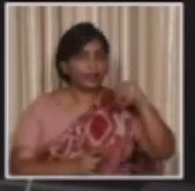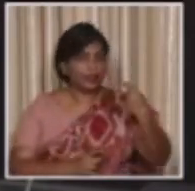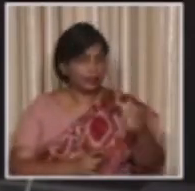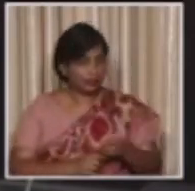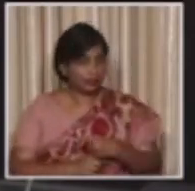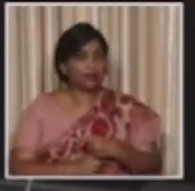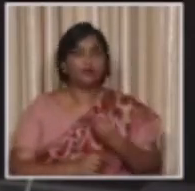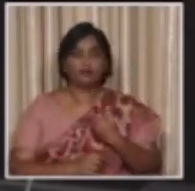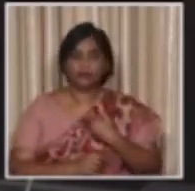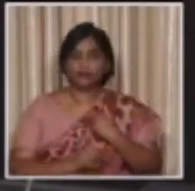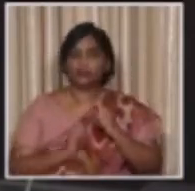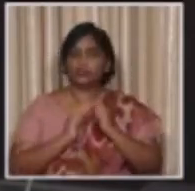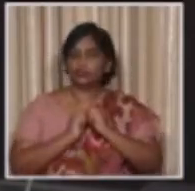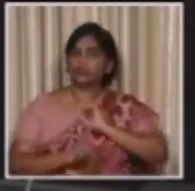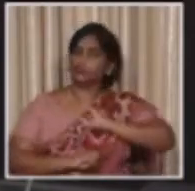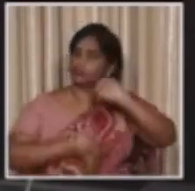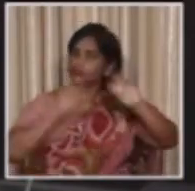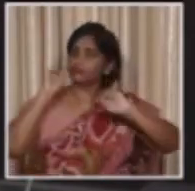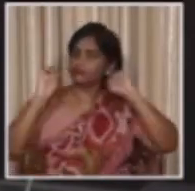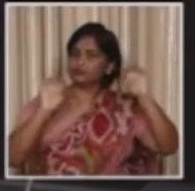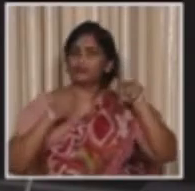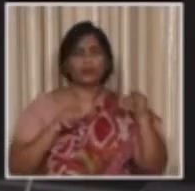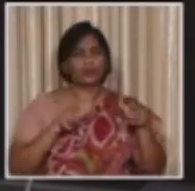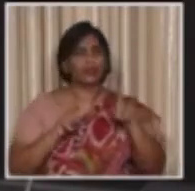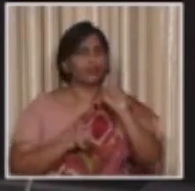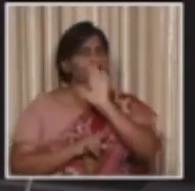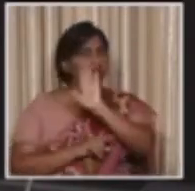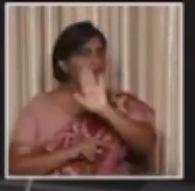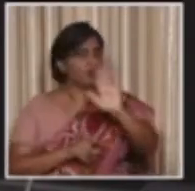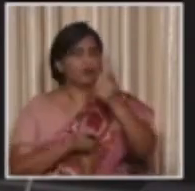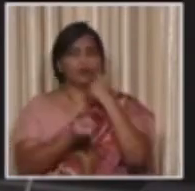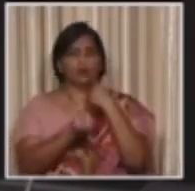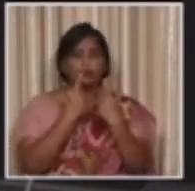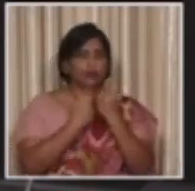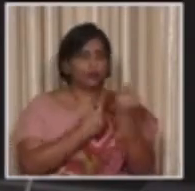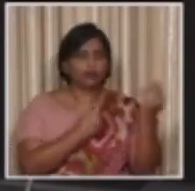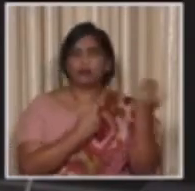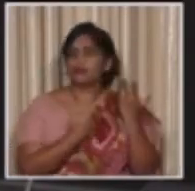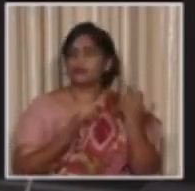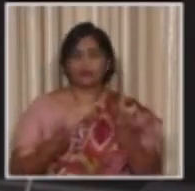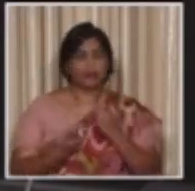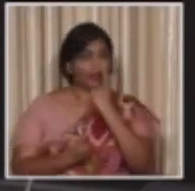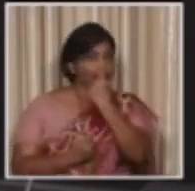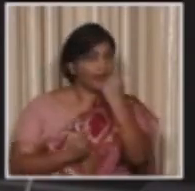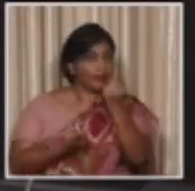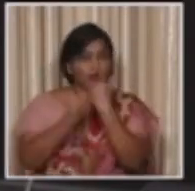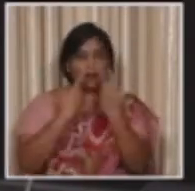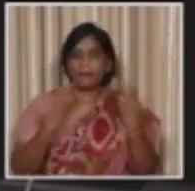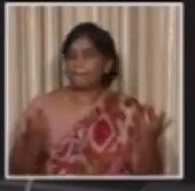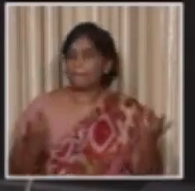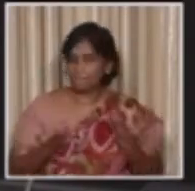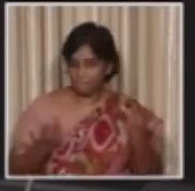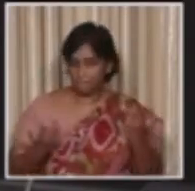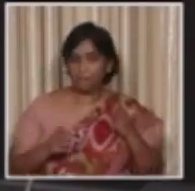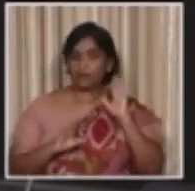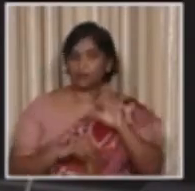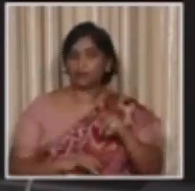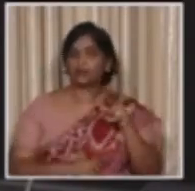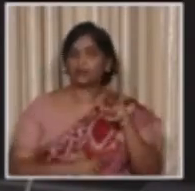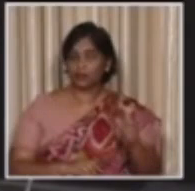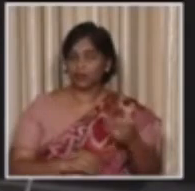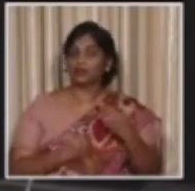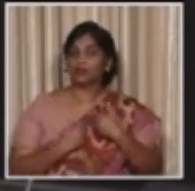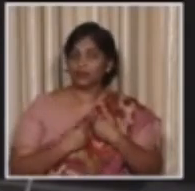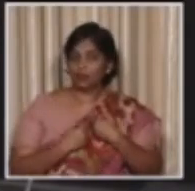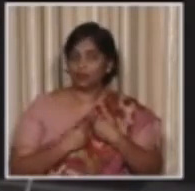දවසේදීත් අපි කොච්චර සේවකයෝ යැව්වත් මේ එක්කිනා එක්කිනා ගැන හොයා බැලීම සිද්ධ කරන්න වෙන්නේ නැහැ. ඒක ප්‍රායෝගික නැහැ. ඒ නිසා තමයි